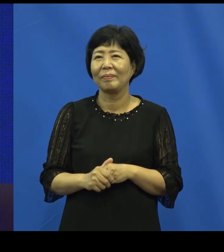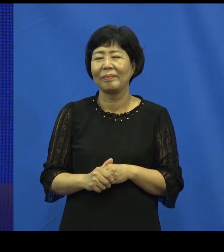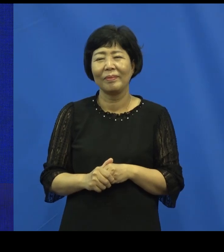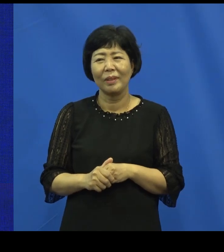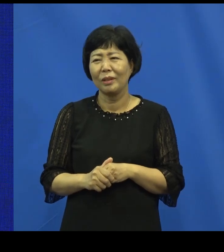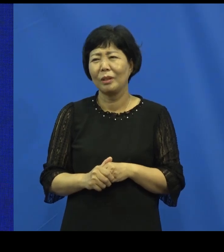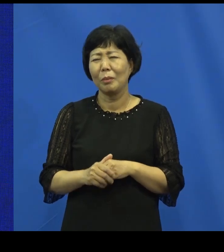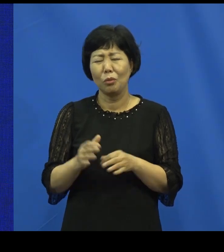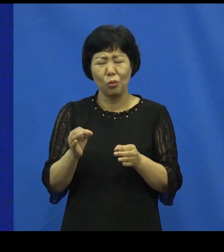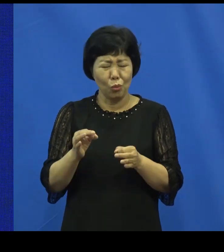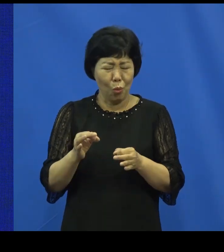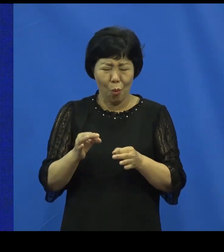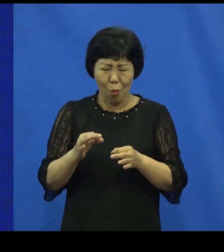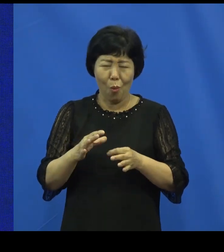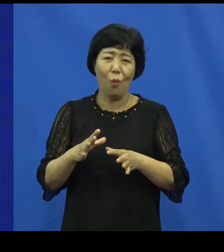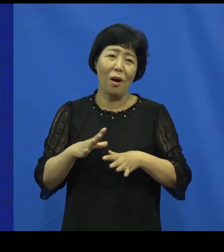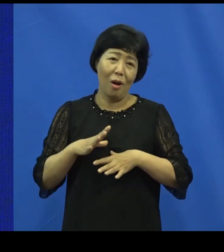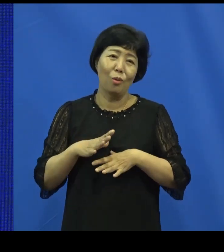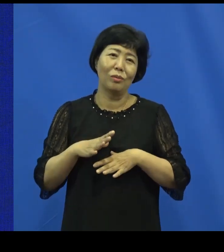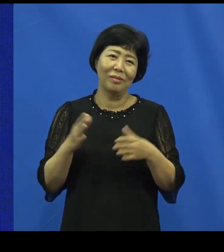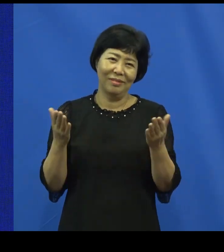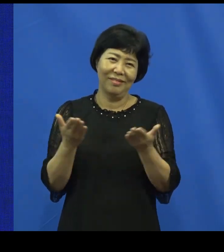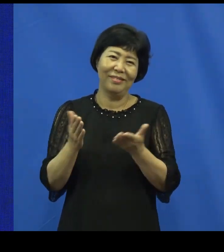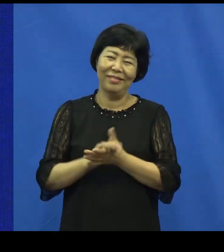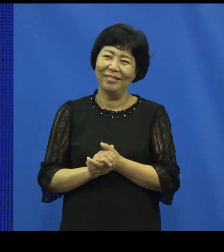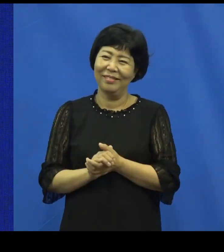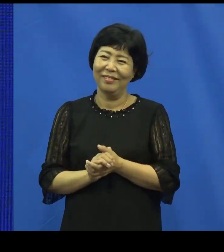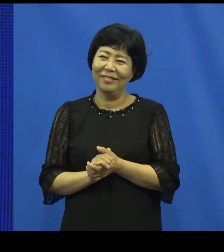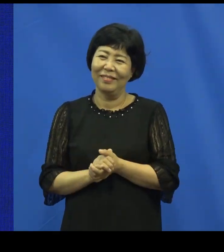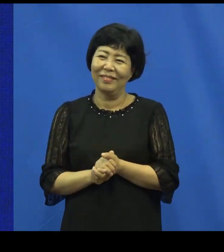이야, 놀랍죠? 여러분, 이 한 구절만 봐도 놀라요.